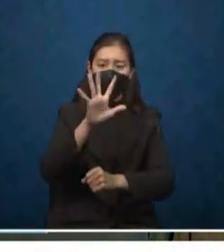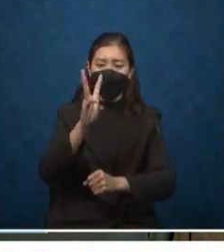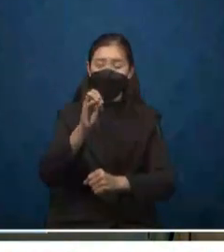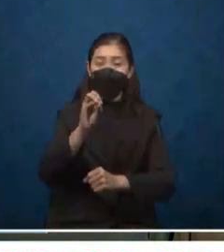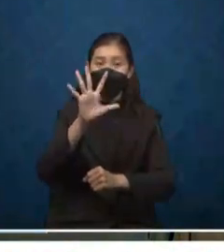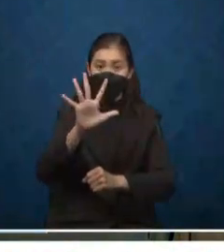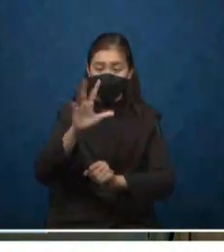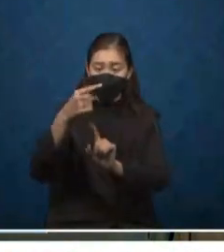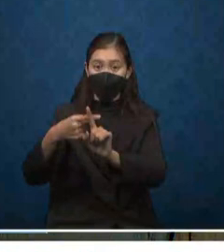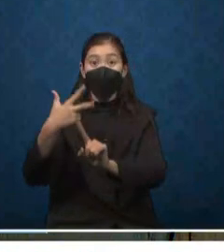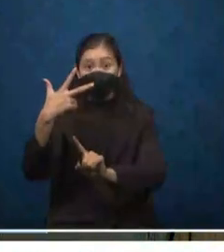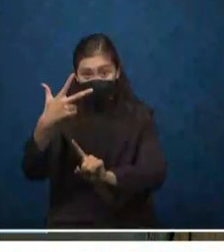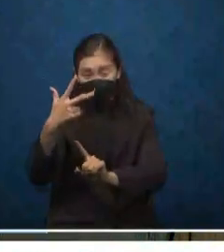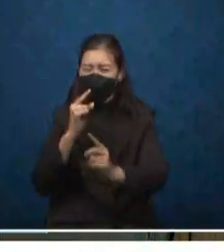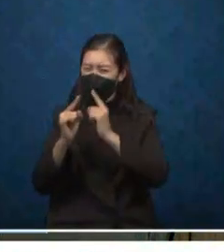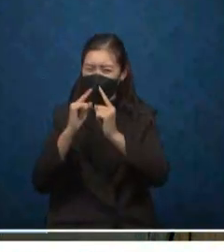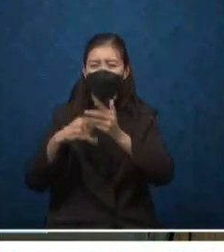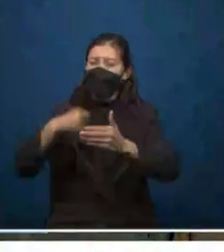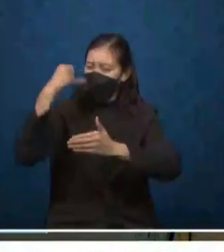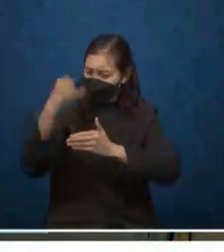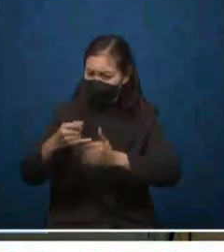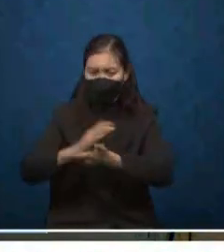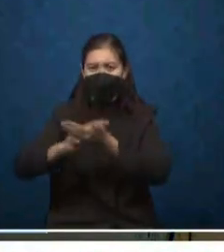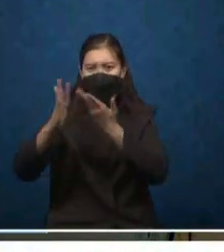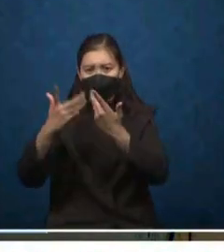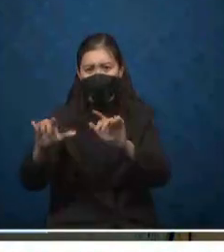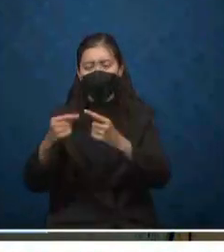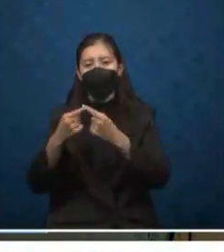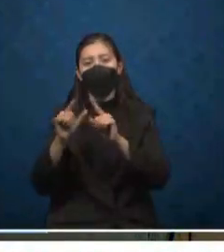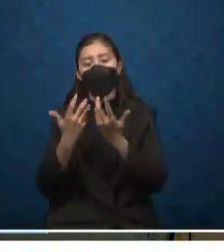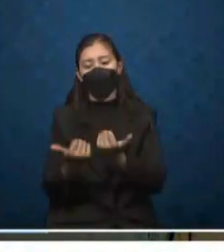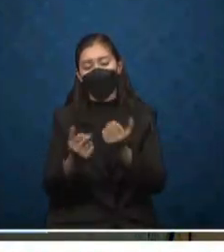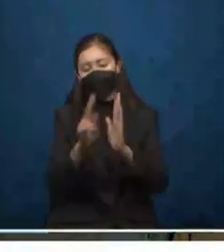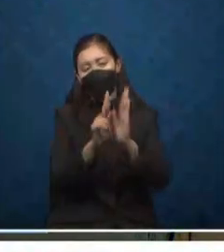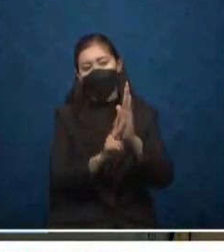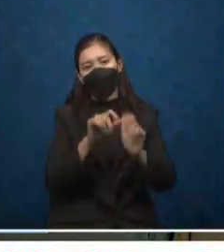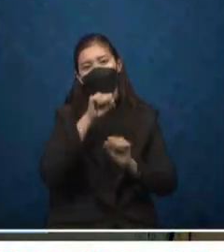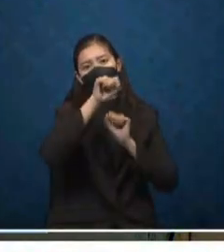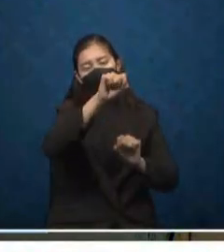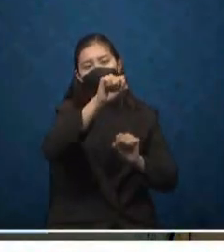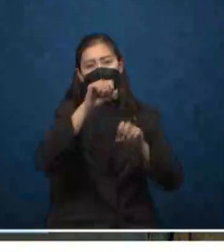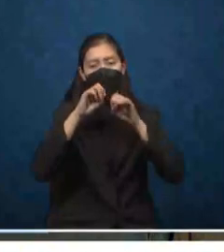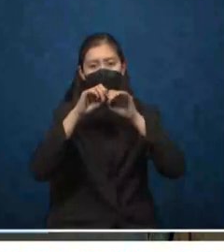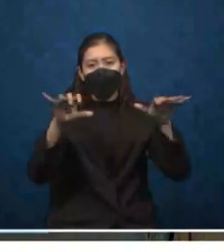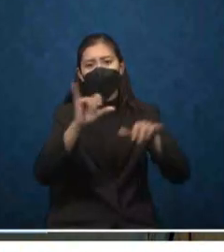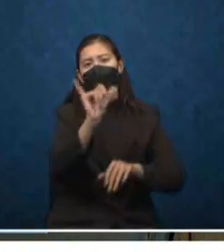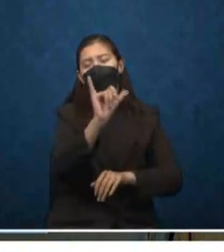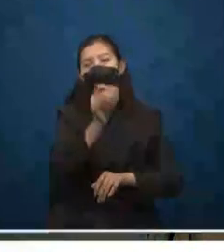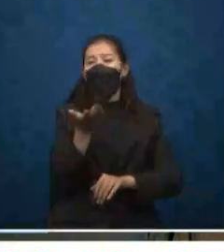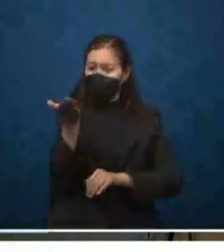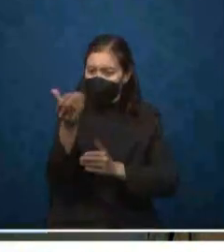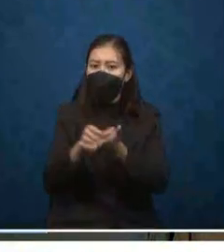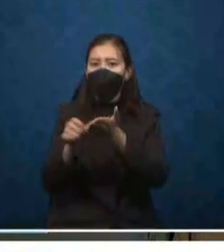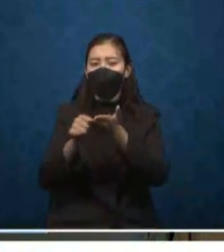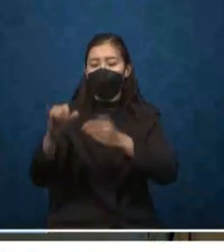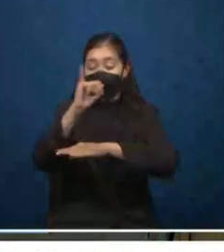นี้เราก็รอให้ประกาศฉบับนั้นที่เกี่ยวกับเรื่องป่าปลูกทางบกที่เป็นพื้นที่ครอบครองของราษฎรนั้นเนี่ยให้มันเหลือ30ต้นไม่ใช่100ต้นอันนี้ก็ยังไม่คล